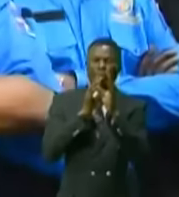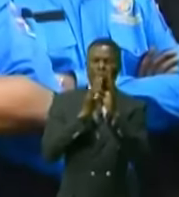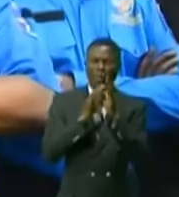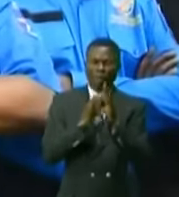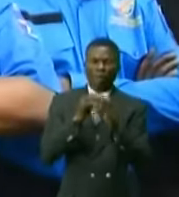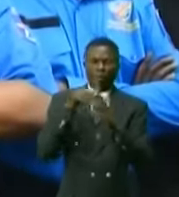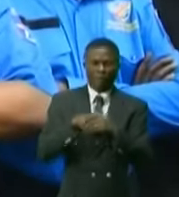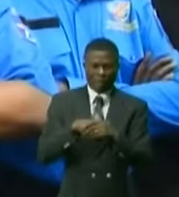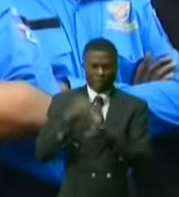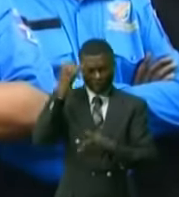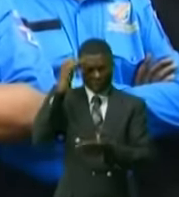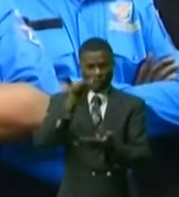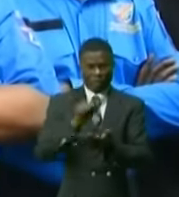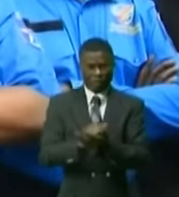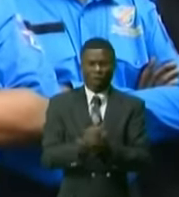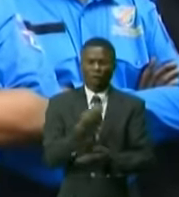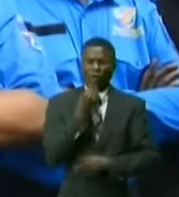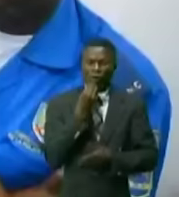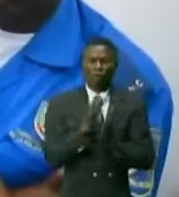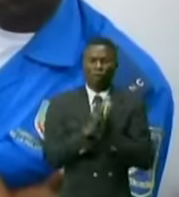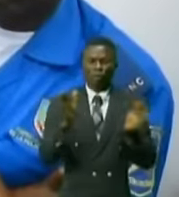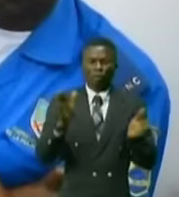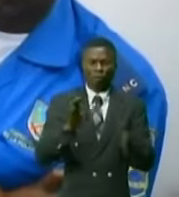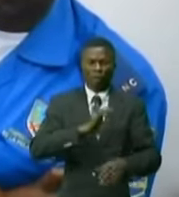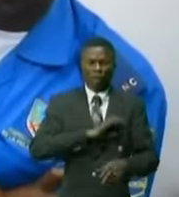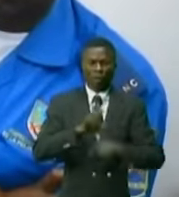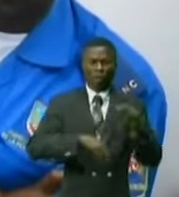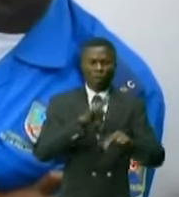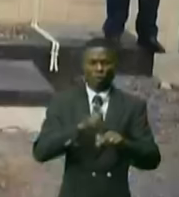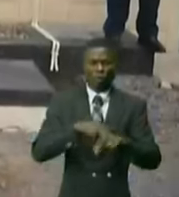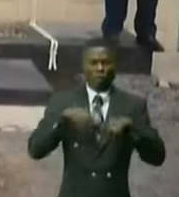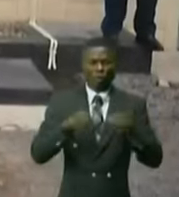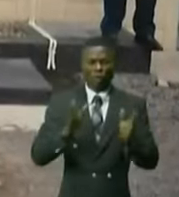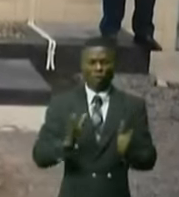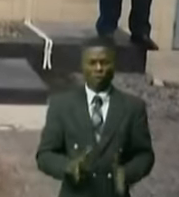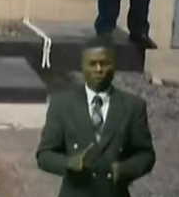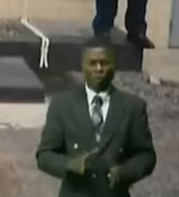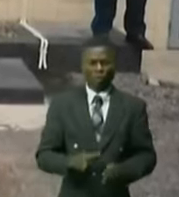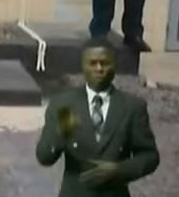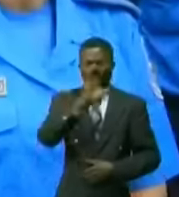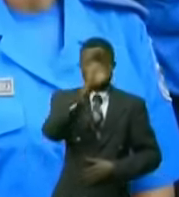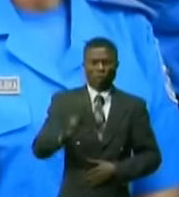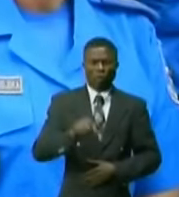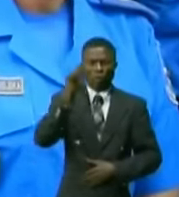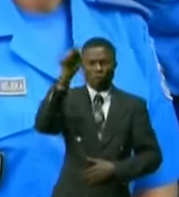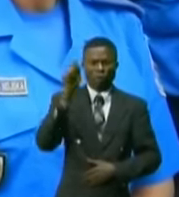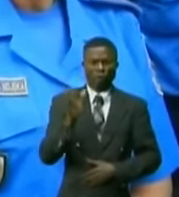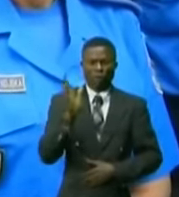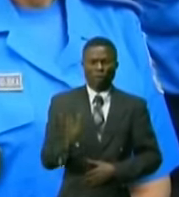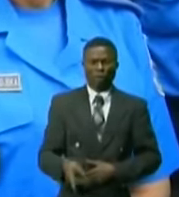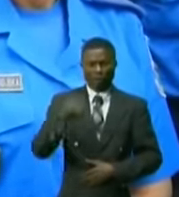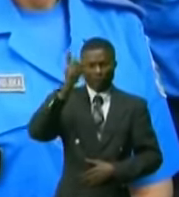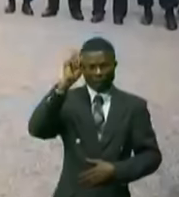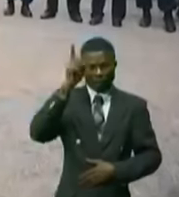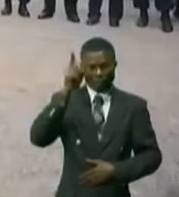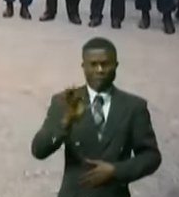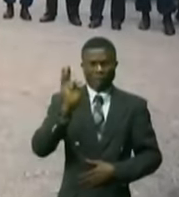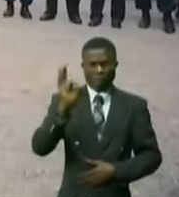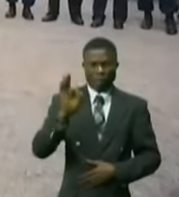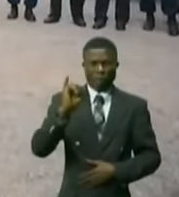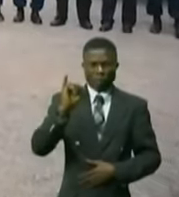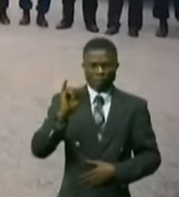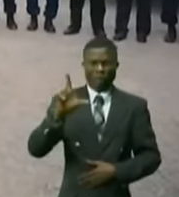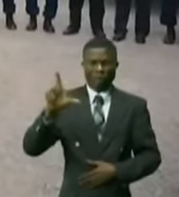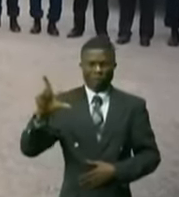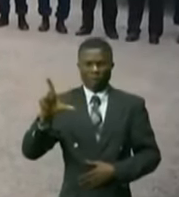C'est dans ces contextes que l'inspecteur général de la police nationale congolaise, le commissaire divisionnaire principal, Philemon